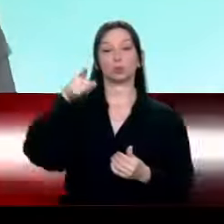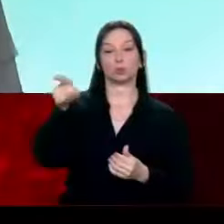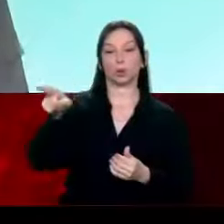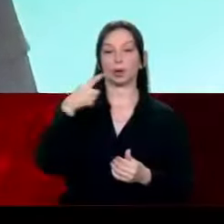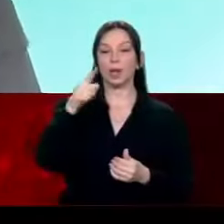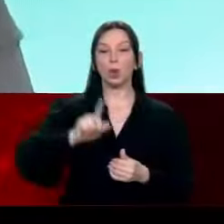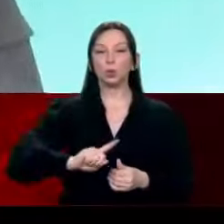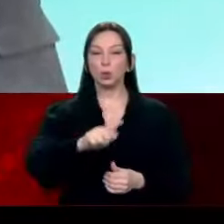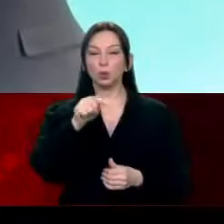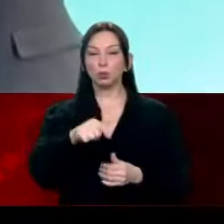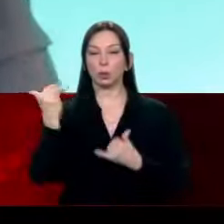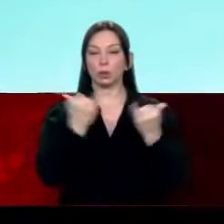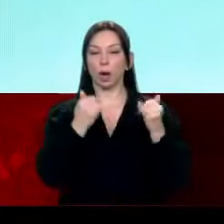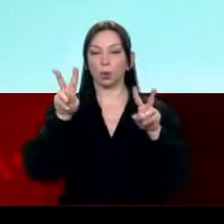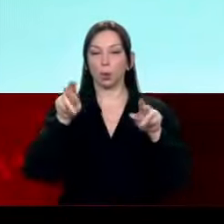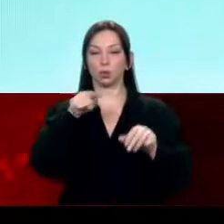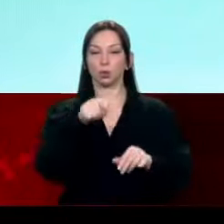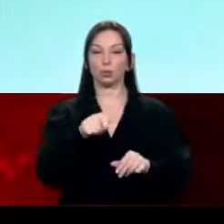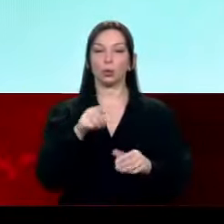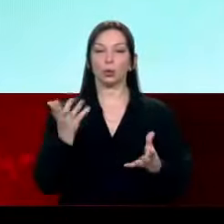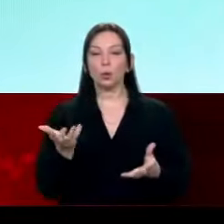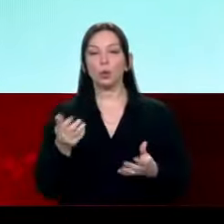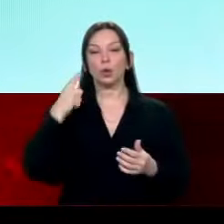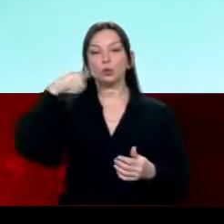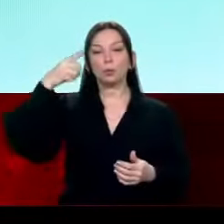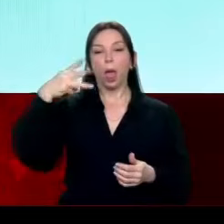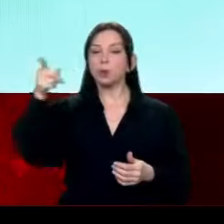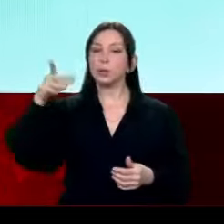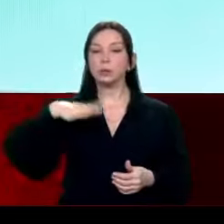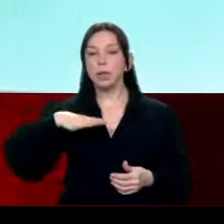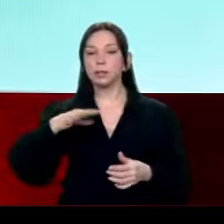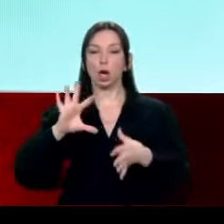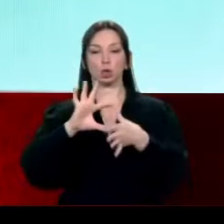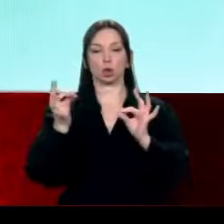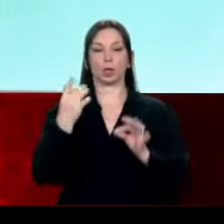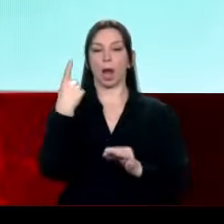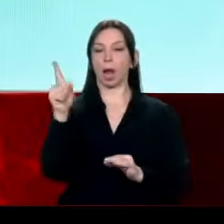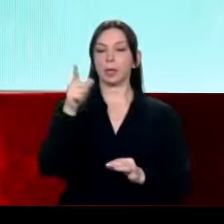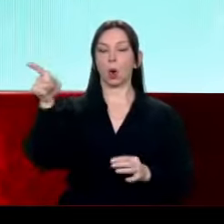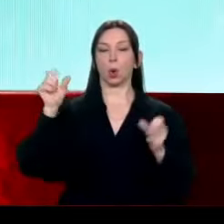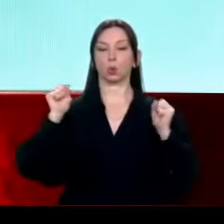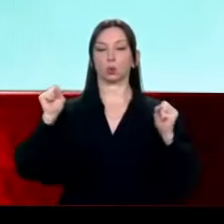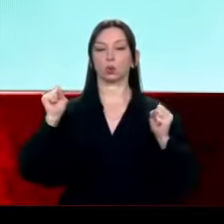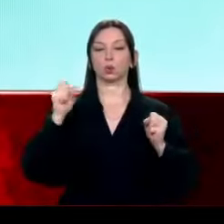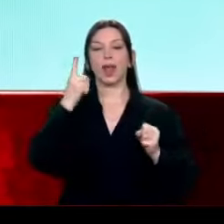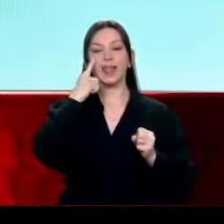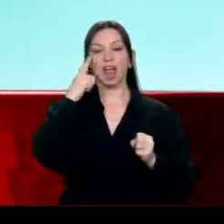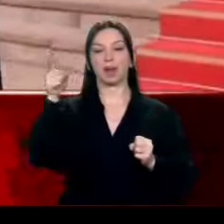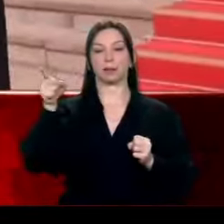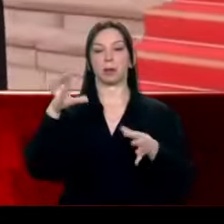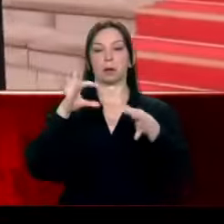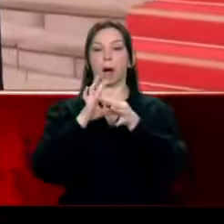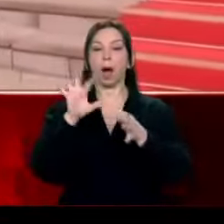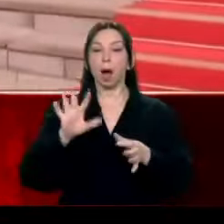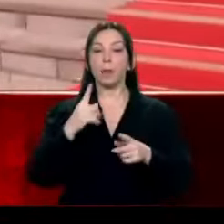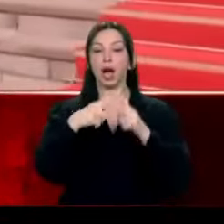bugün tartıştığı konu budur. Yani şunu diyor, eğer Erdoğan isterse çözebilir, liderdir, güçlüdür, devlete hakimdir.